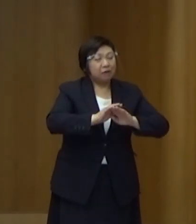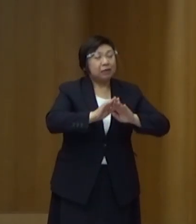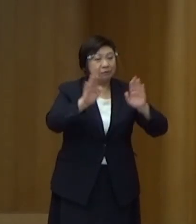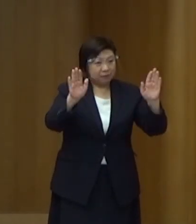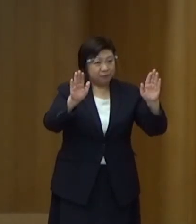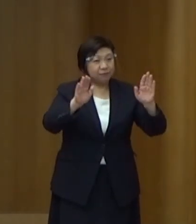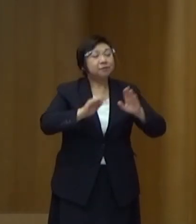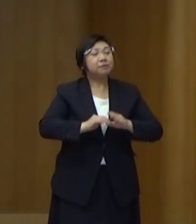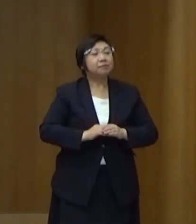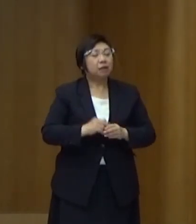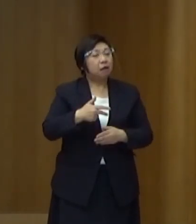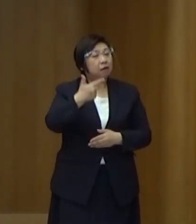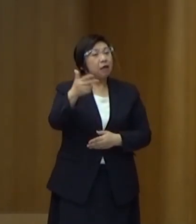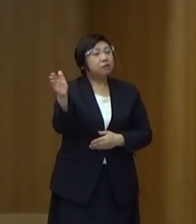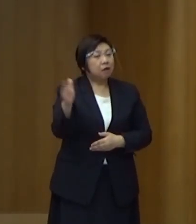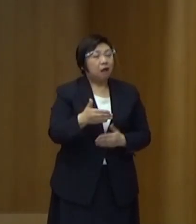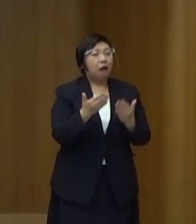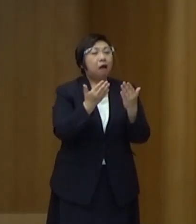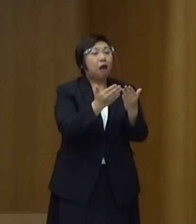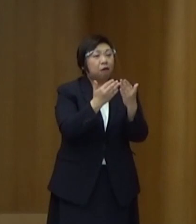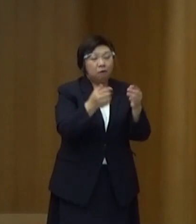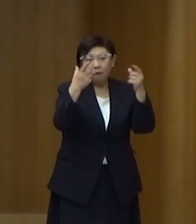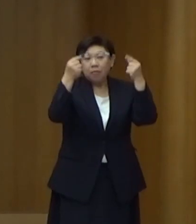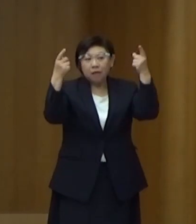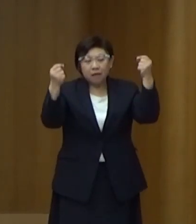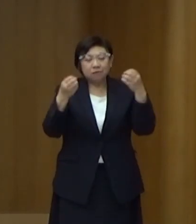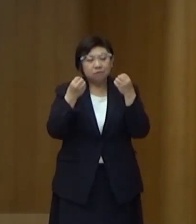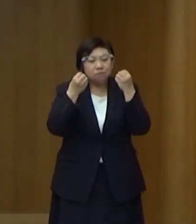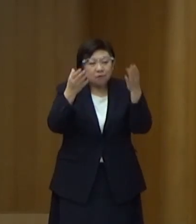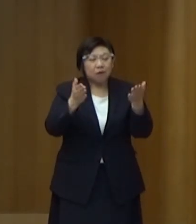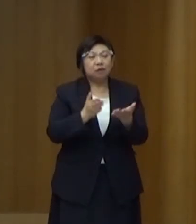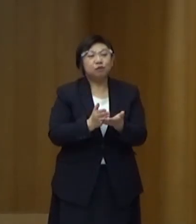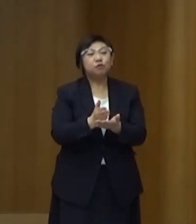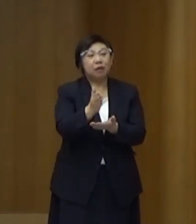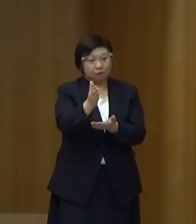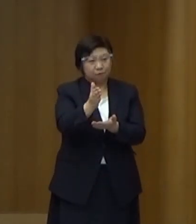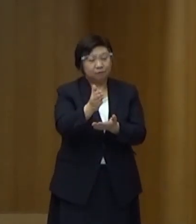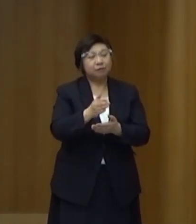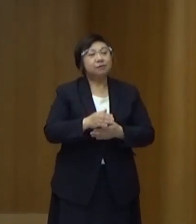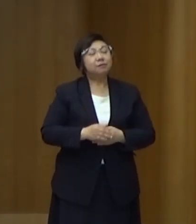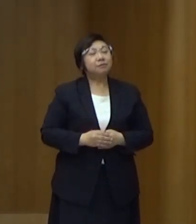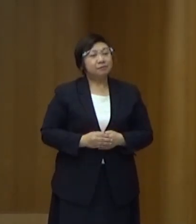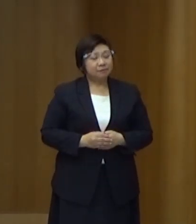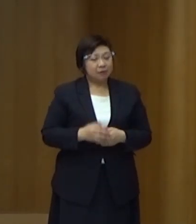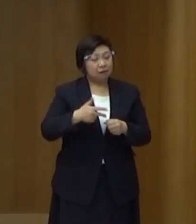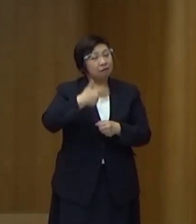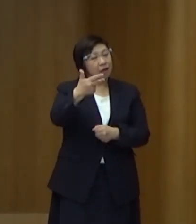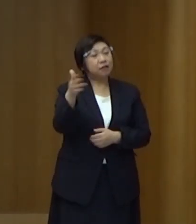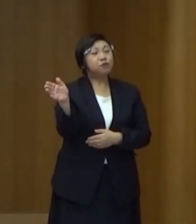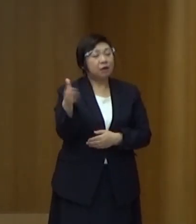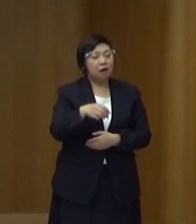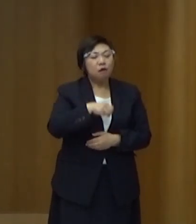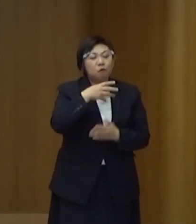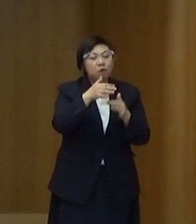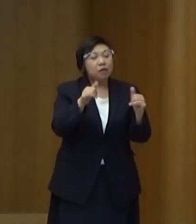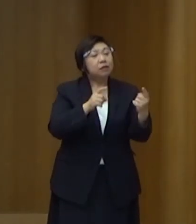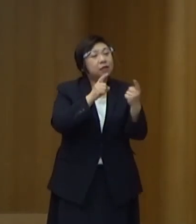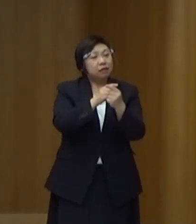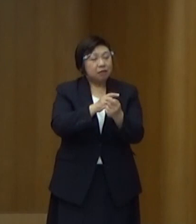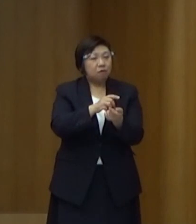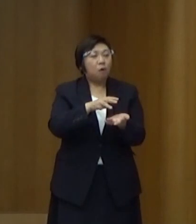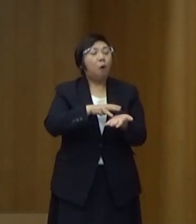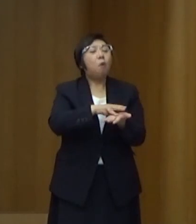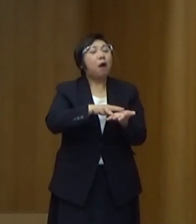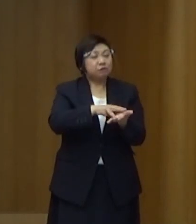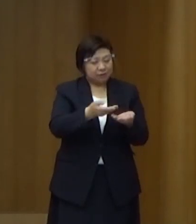まして、まあ、来週からは学校大学の新学期ということでスタートします。来週からは高齢者向けのワクチン